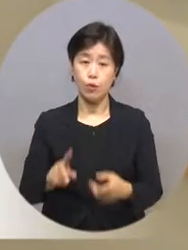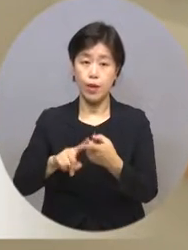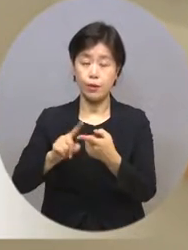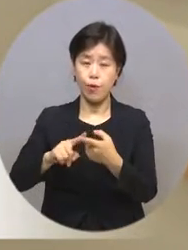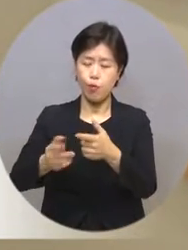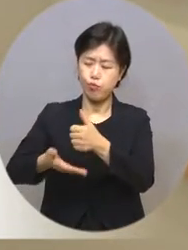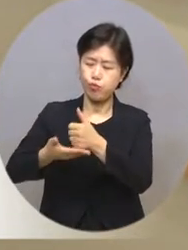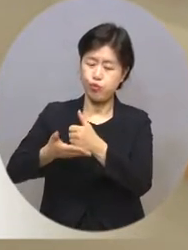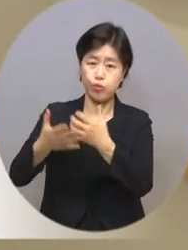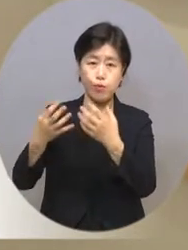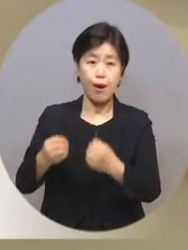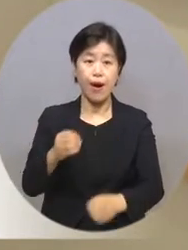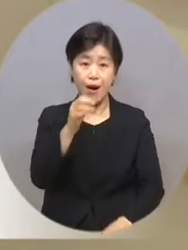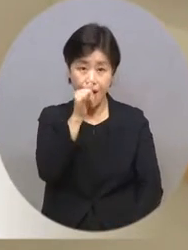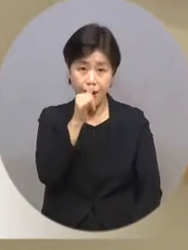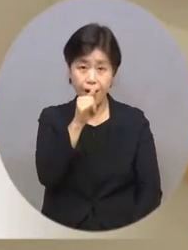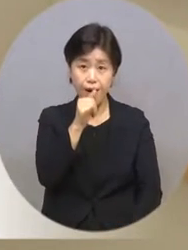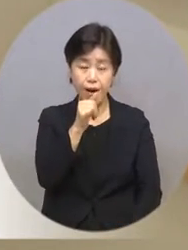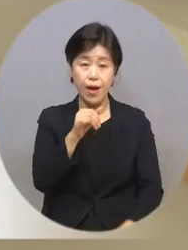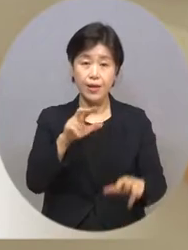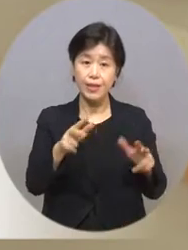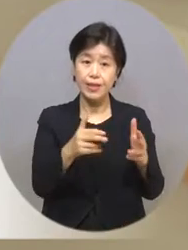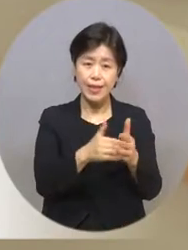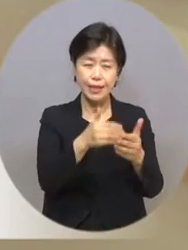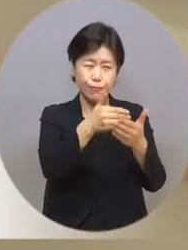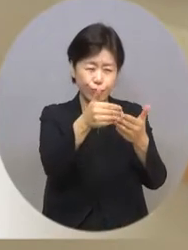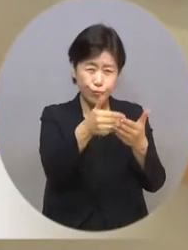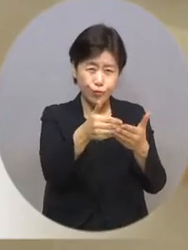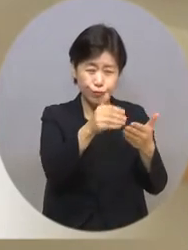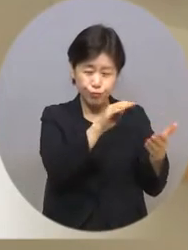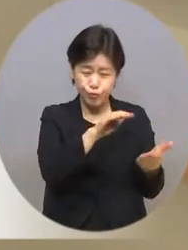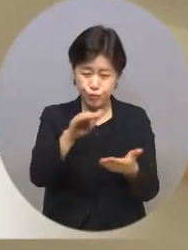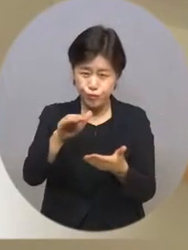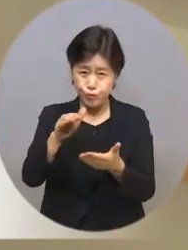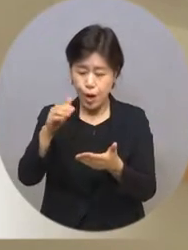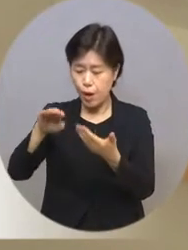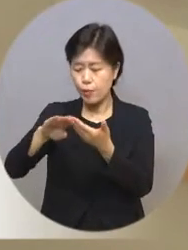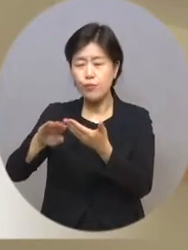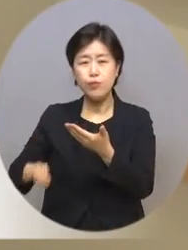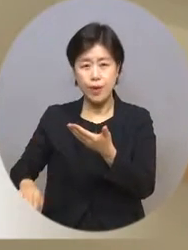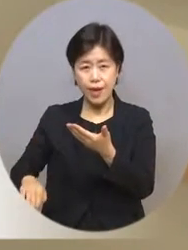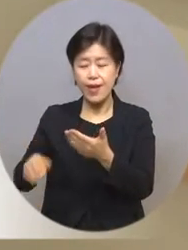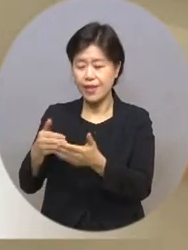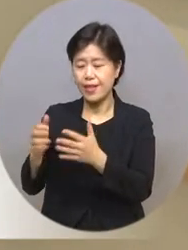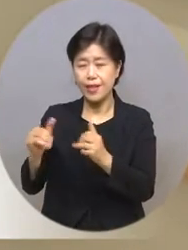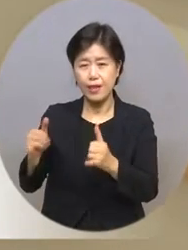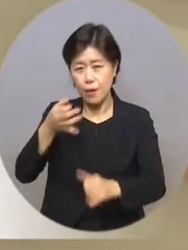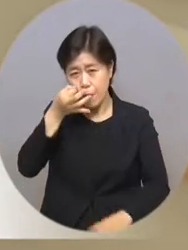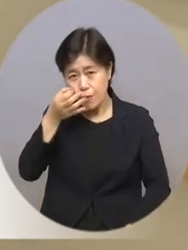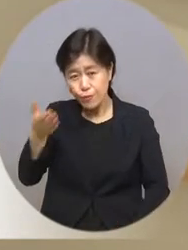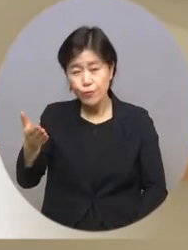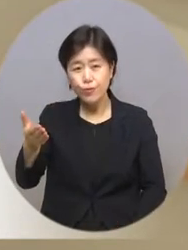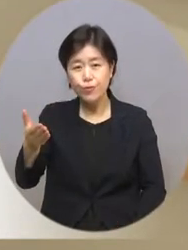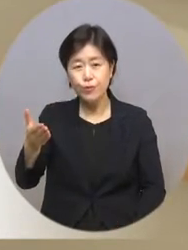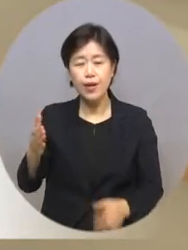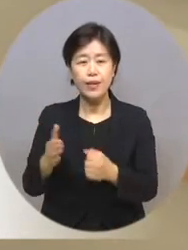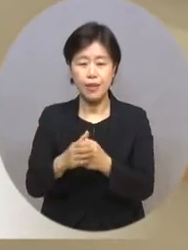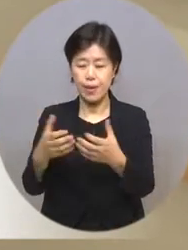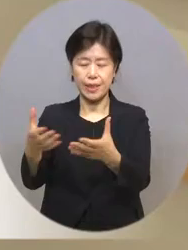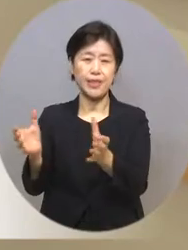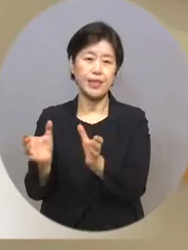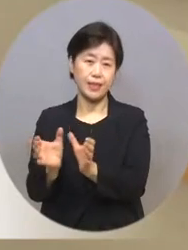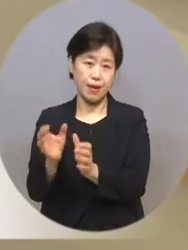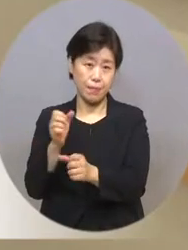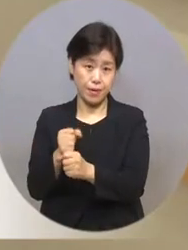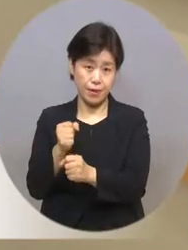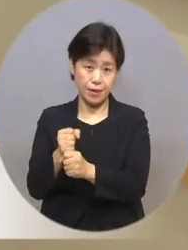한부열 작가가 많은 후배들 작가들한테 또 보여줄 것도 많고 본인이 아직도 더 커야 되겠지만 그래서 위드아트라는 걸